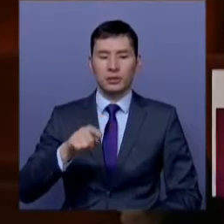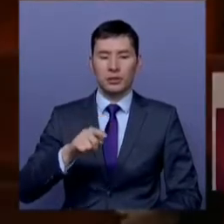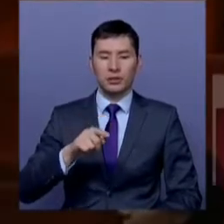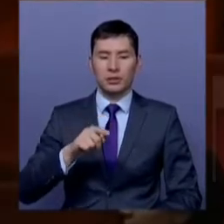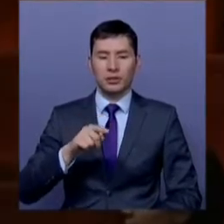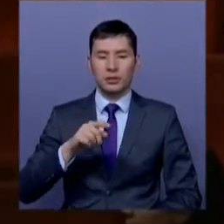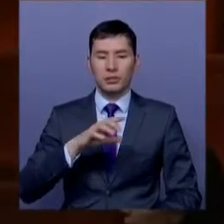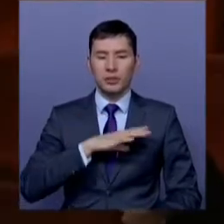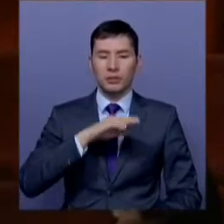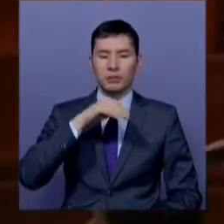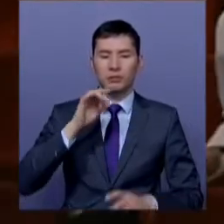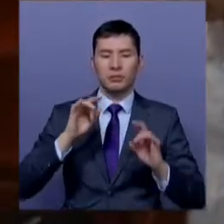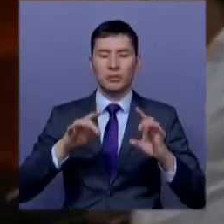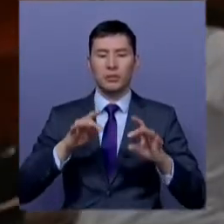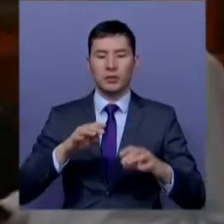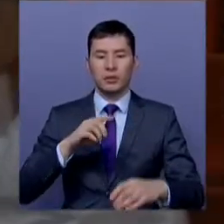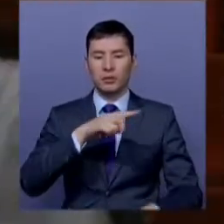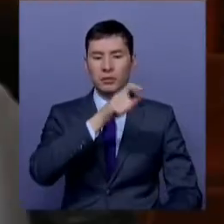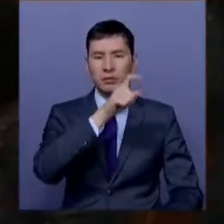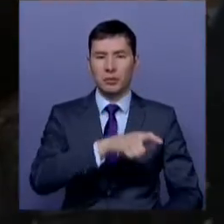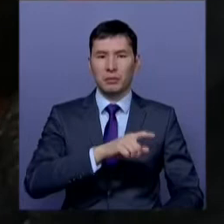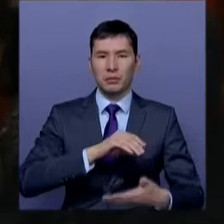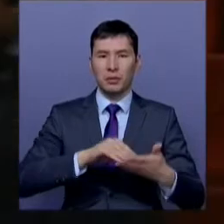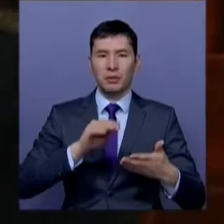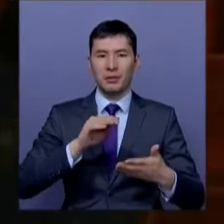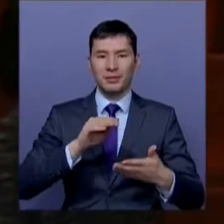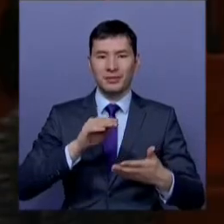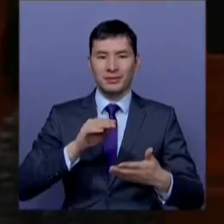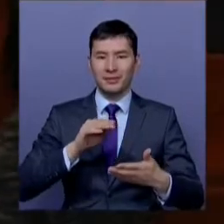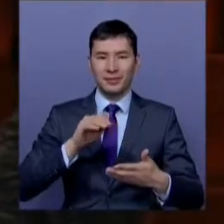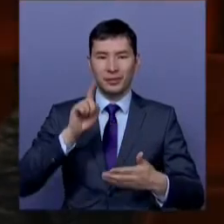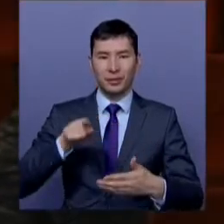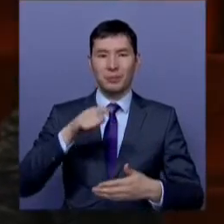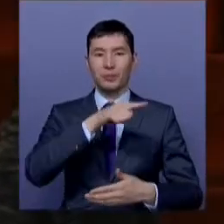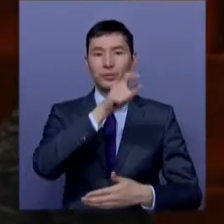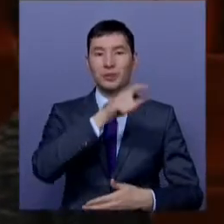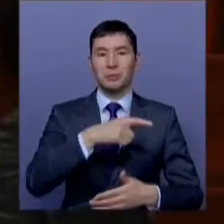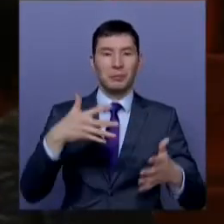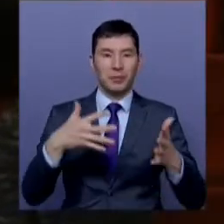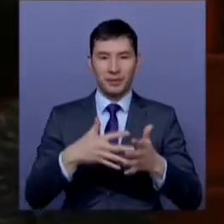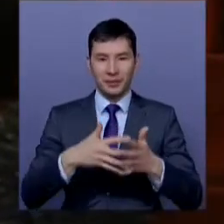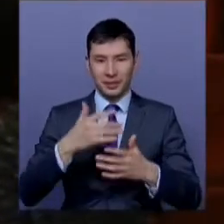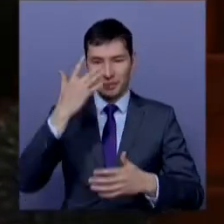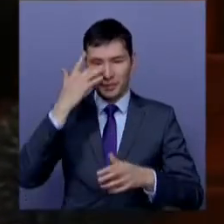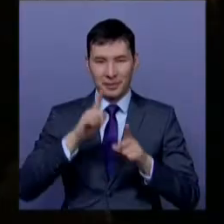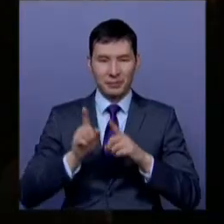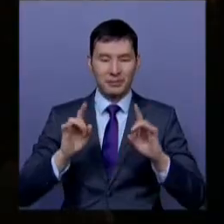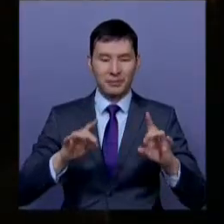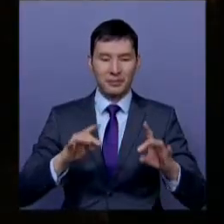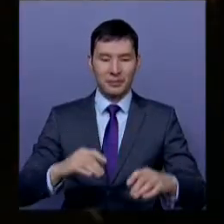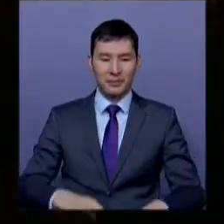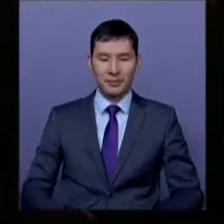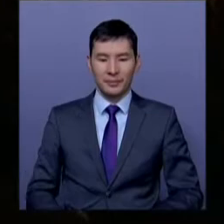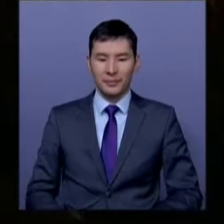Жамбыл Кокам айтқан екен ғой, ол ақын ба екен, ол пайғамбар деп. Сонда сол пайғамбардың жылы міне өтіп жатыр.